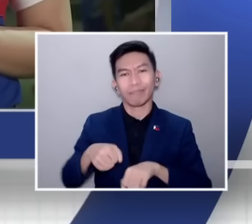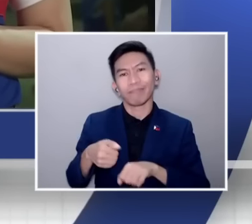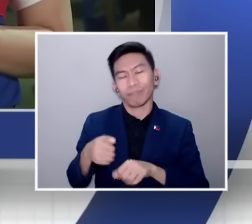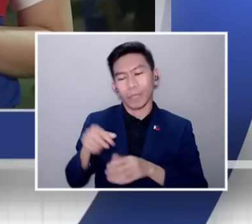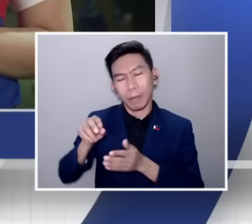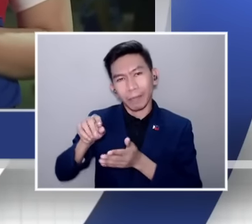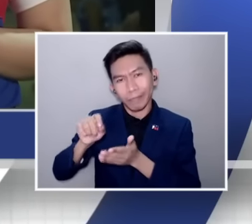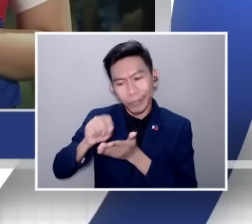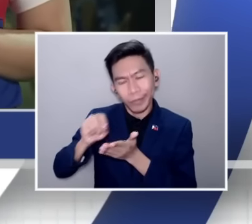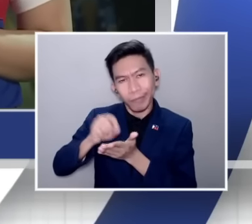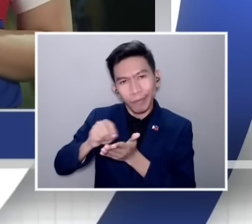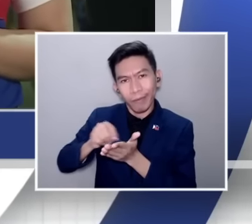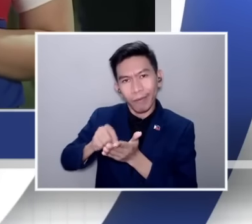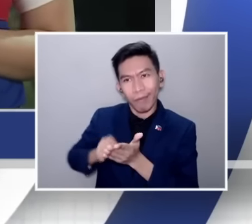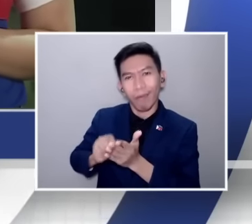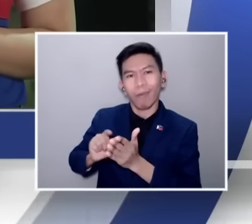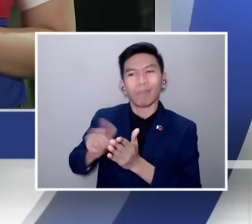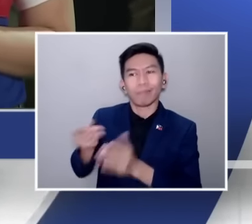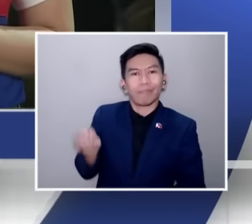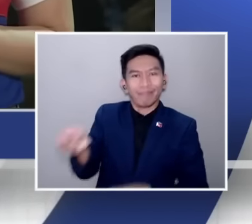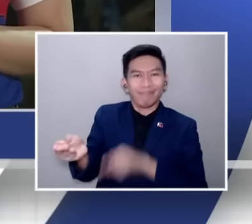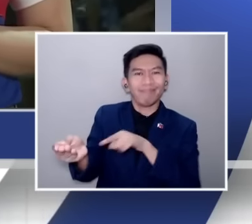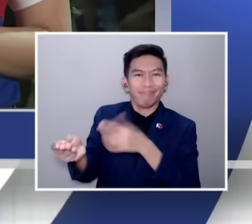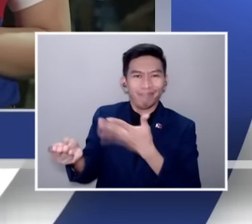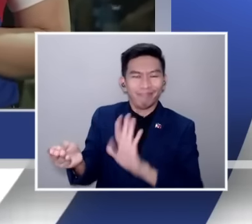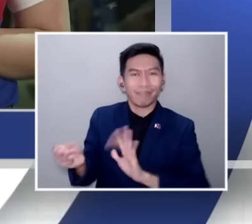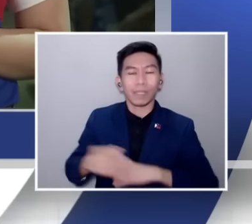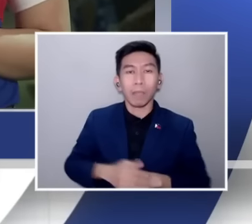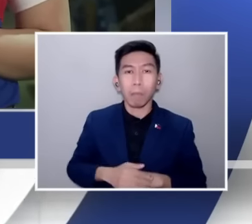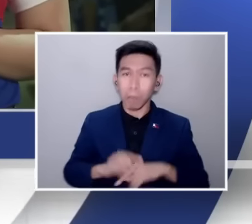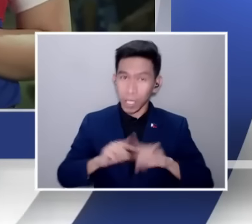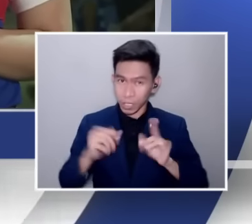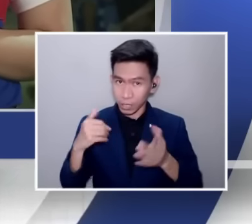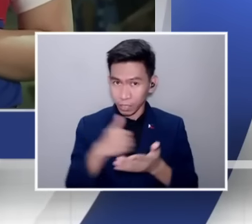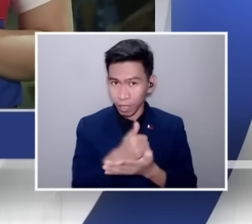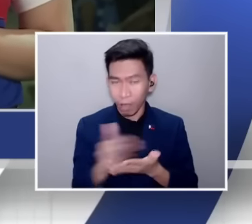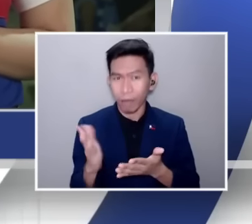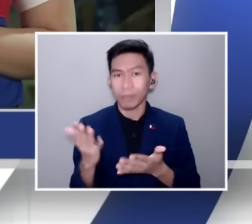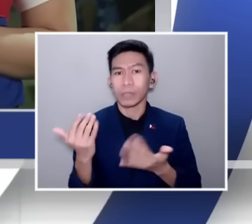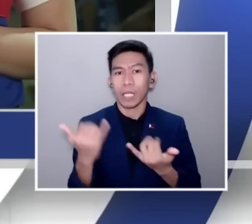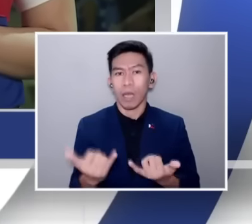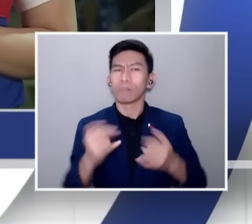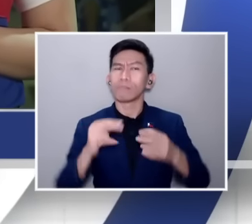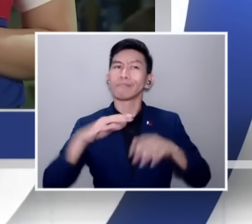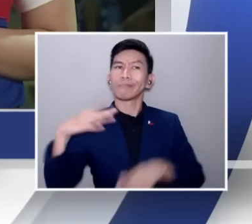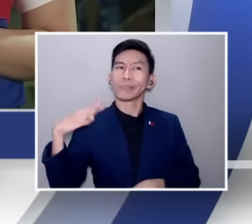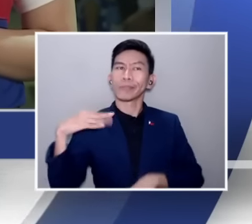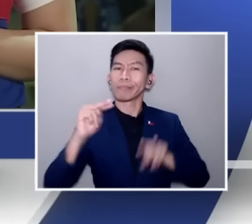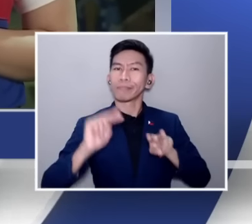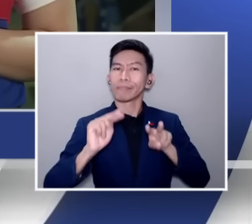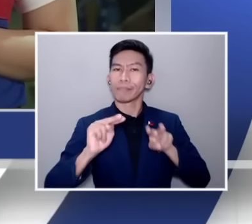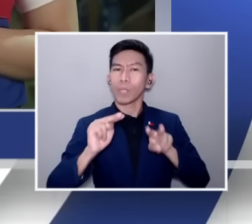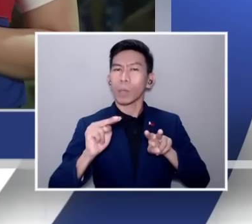rin hanggang sa ngayon at hinihintay na maging maayos yung vote counting